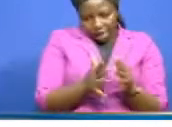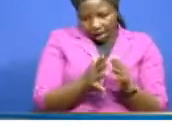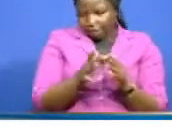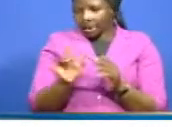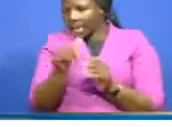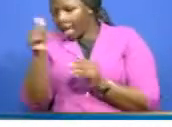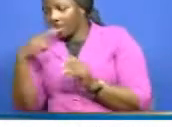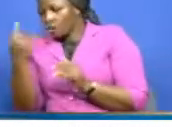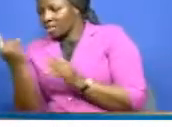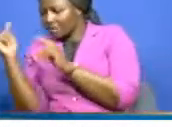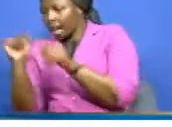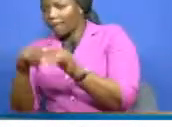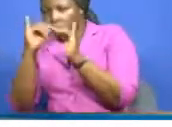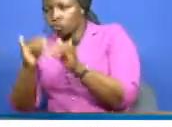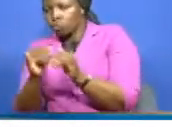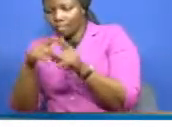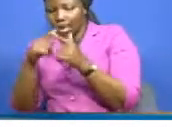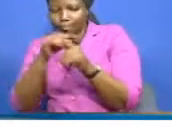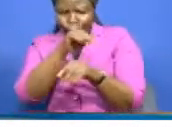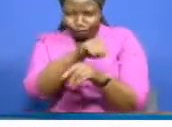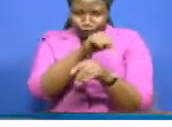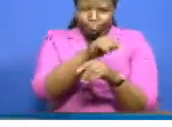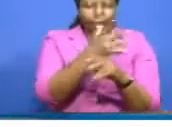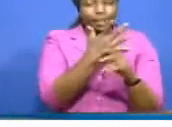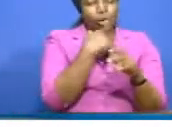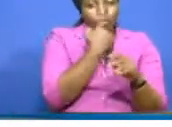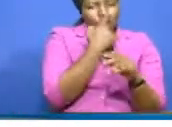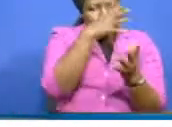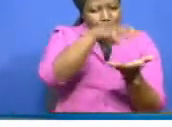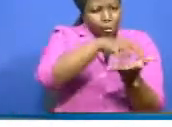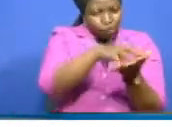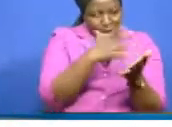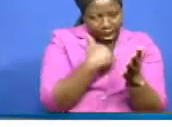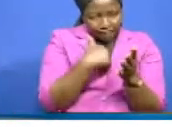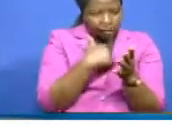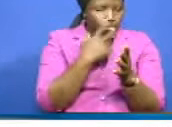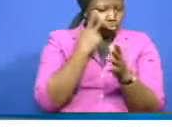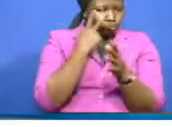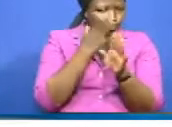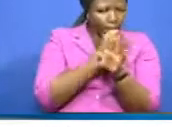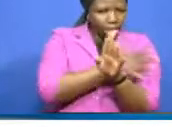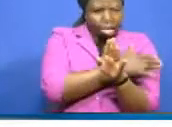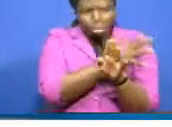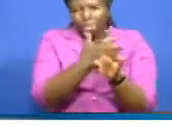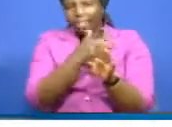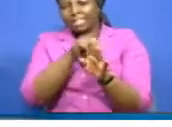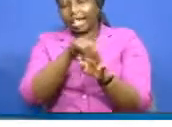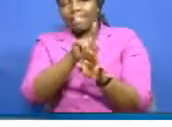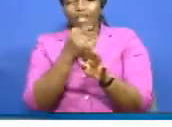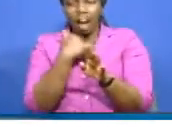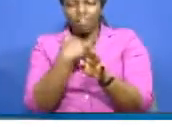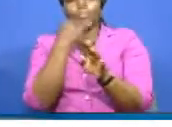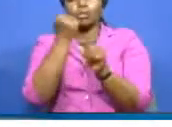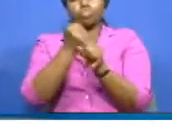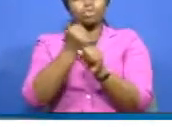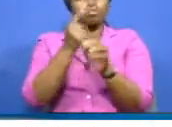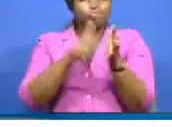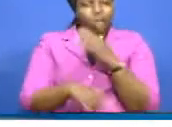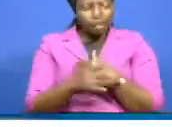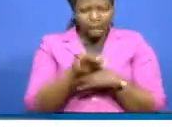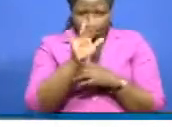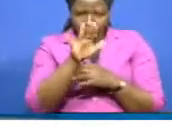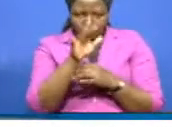kiti utaangalia kazi yake, alifanya vipi. Alikuwa na kazi yake ilikuwa ni kuja na